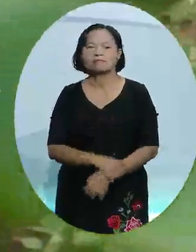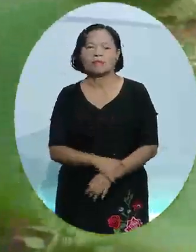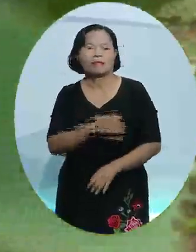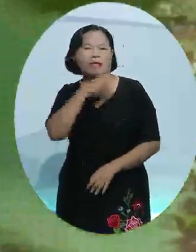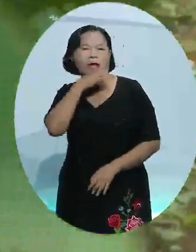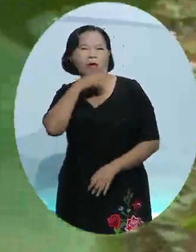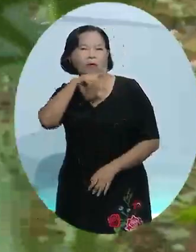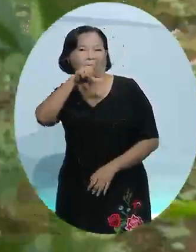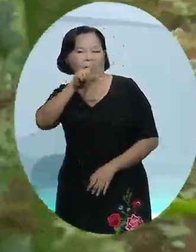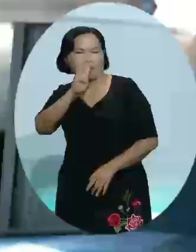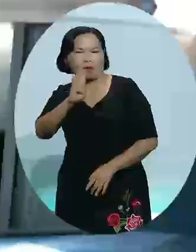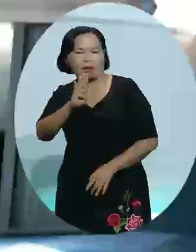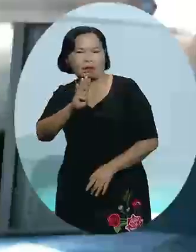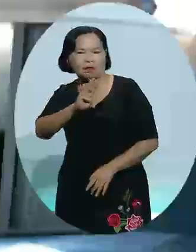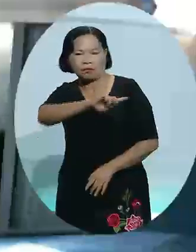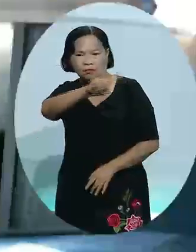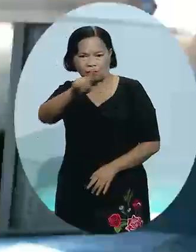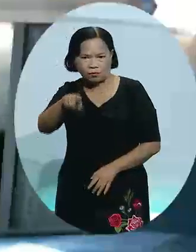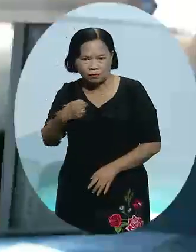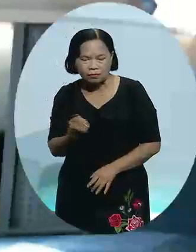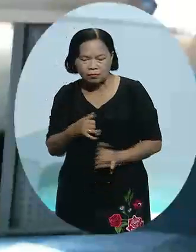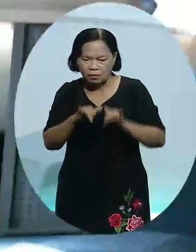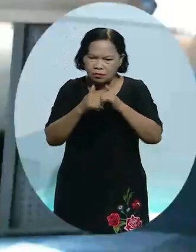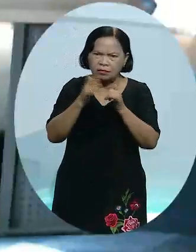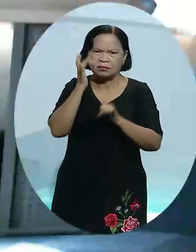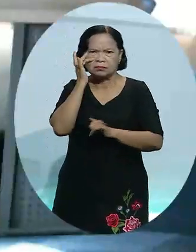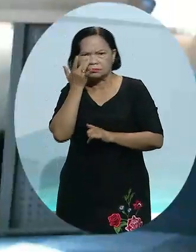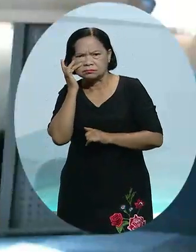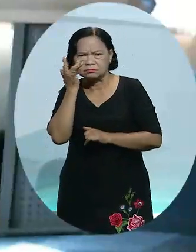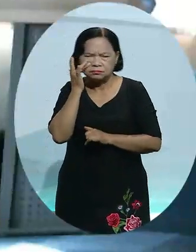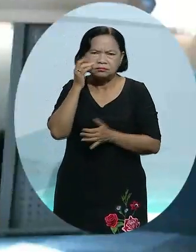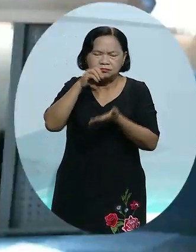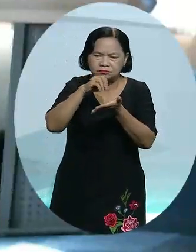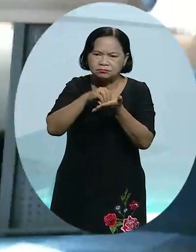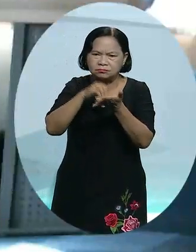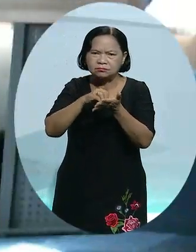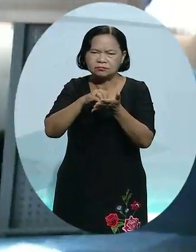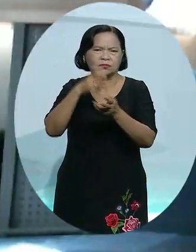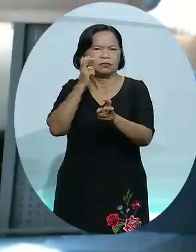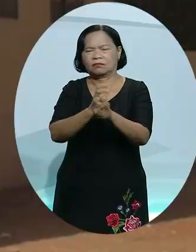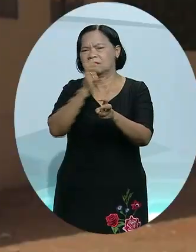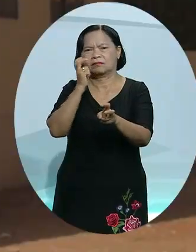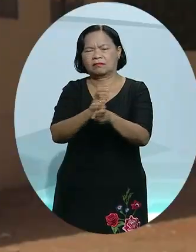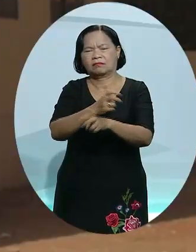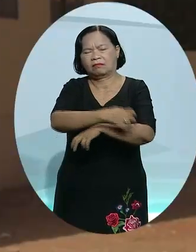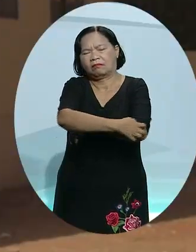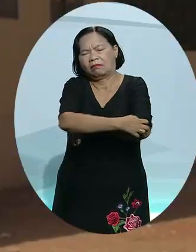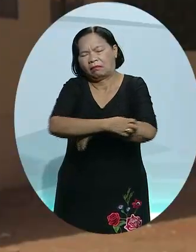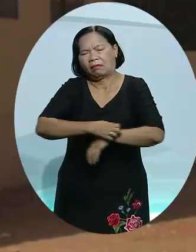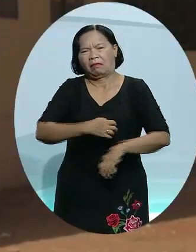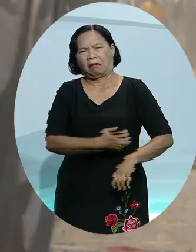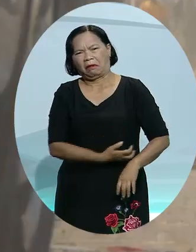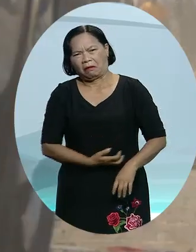Theo ông Lambertini, mất đa dạng sinh học không chỉ gây ra những khủng hoảng sinh thái mà còn làm trầm trọng thêm tình trạng nghèo đói, mất an